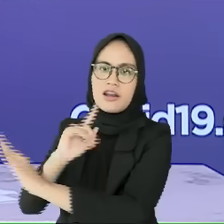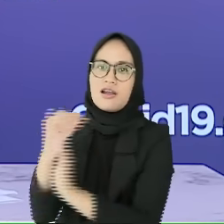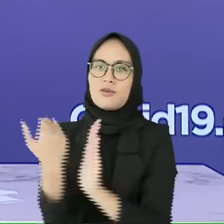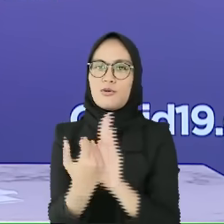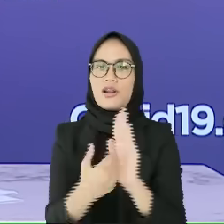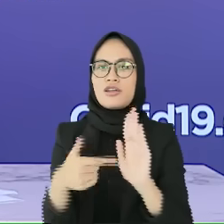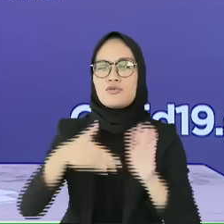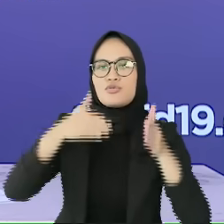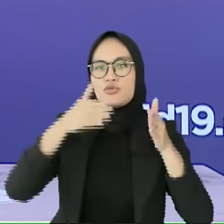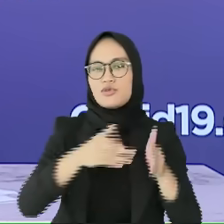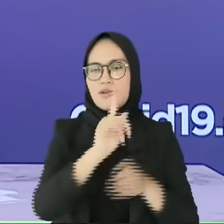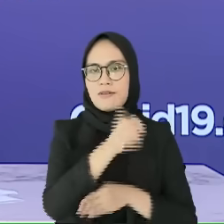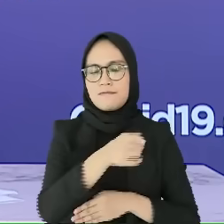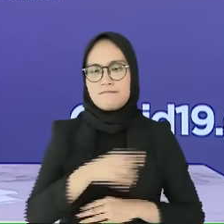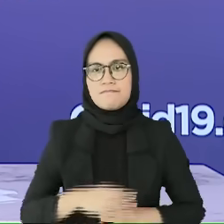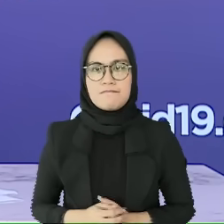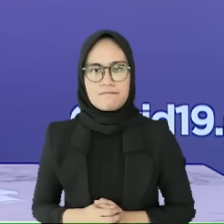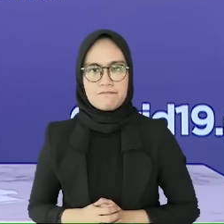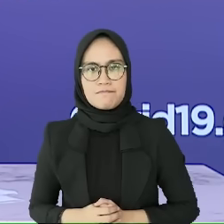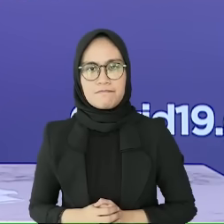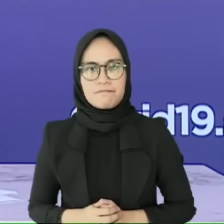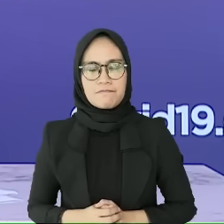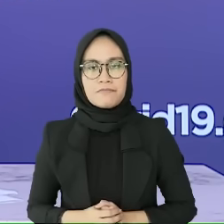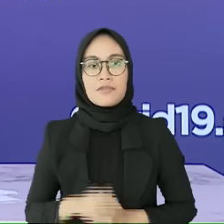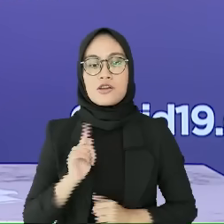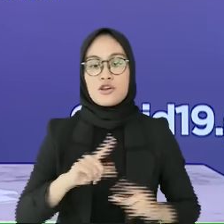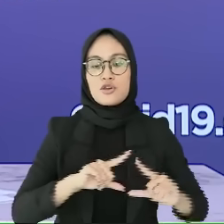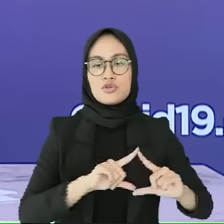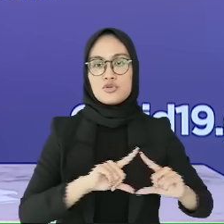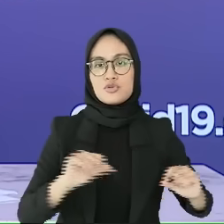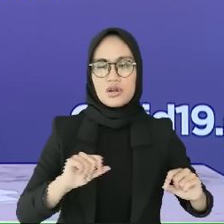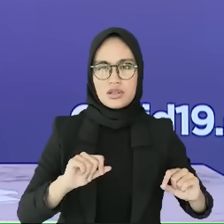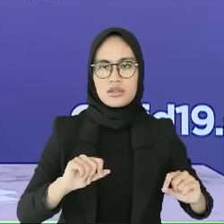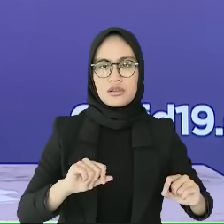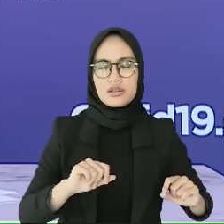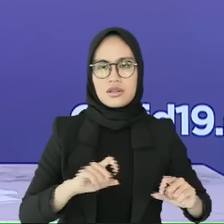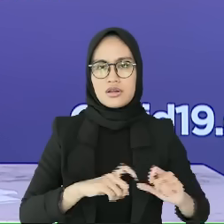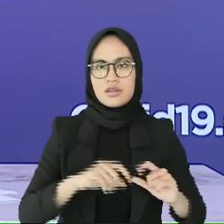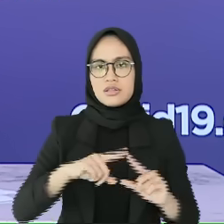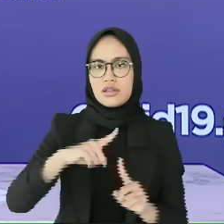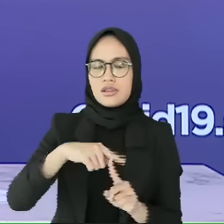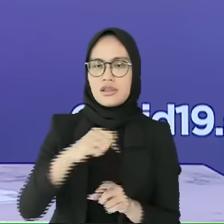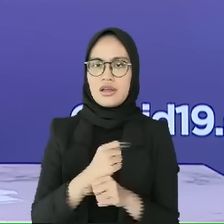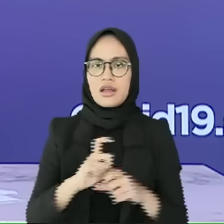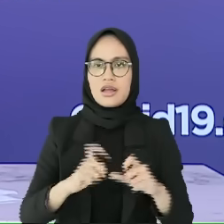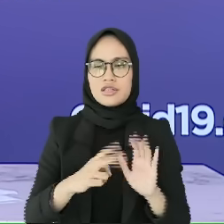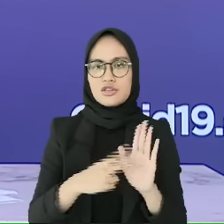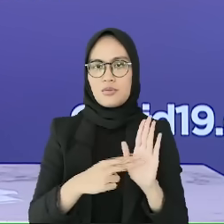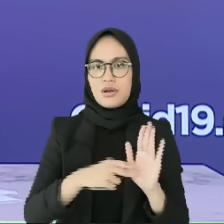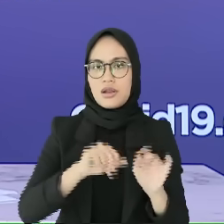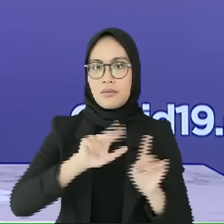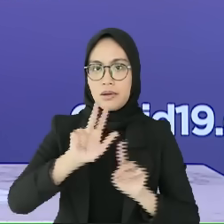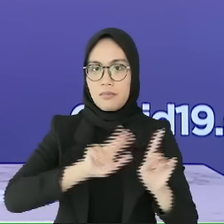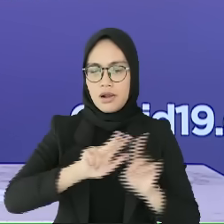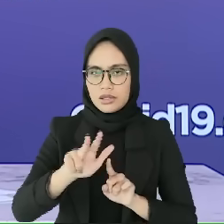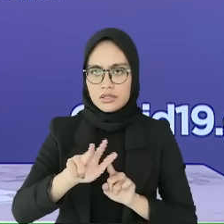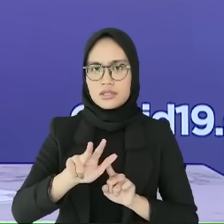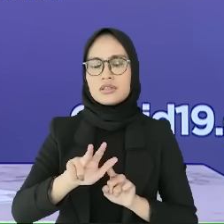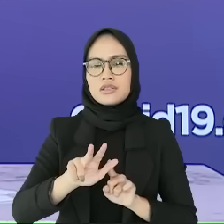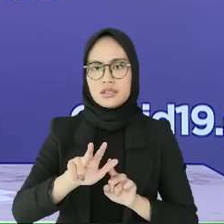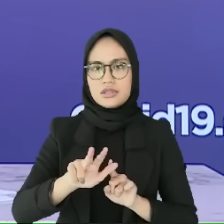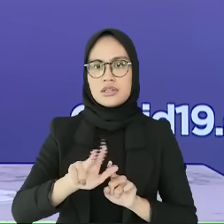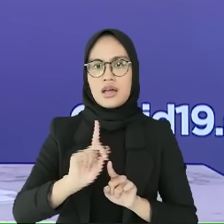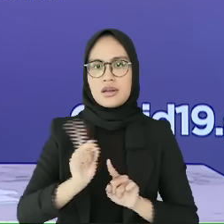Kesehatan. Selanjutnya, sesuai dengan surat edaran Satgas nomor 18 beserta dengan 2 adendumnya,